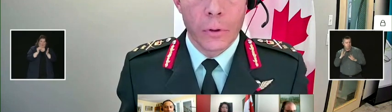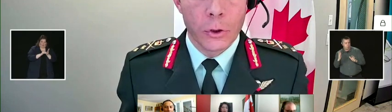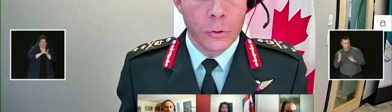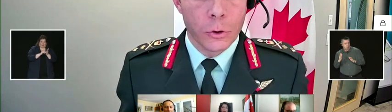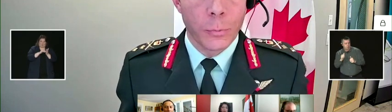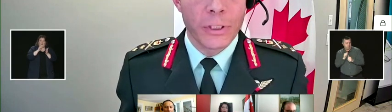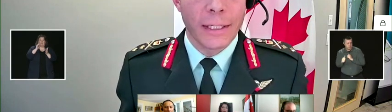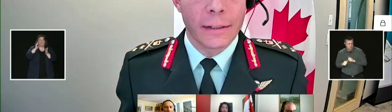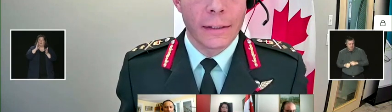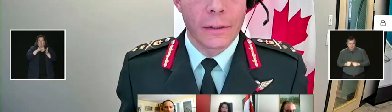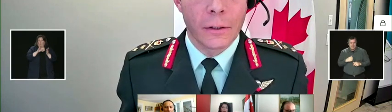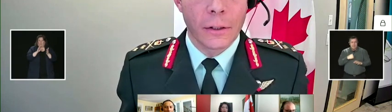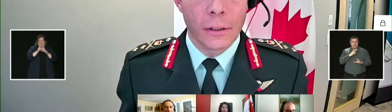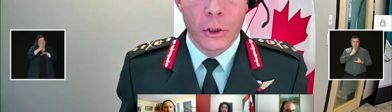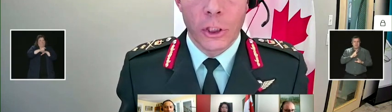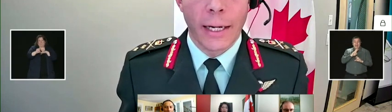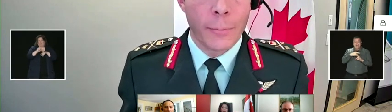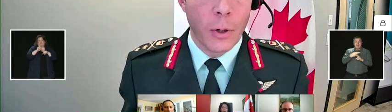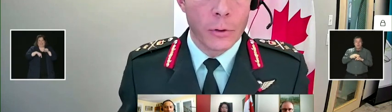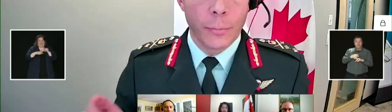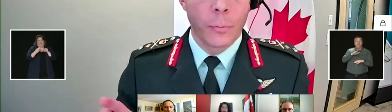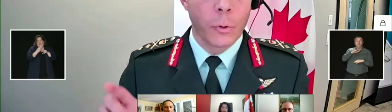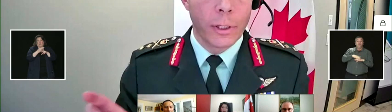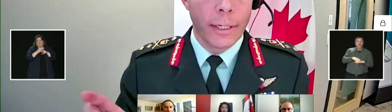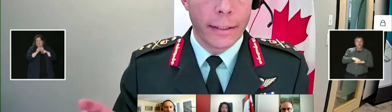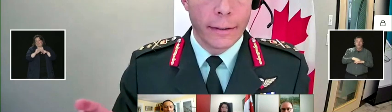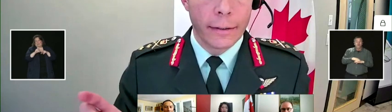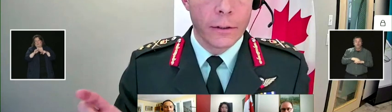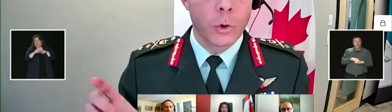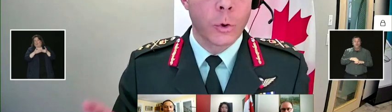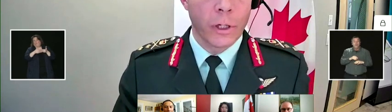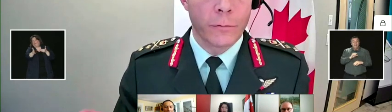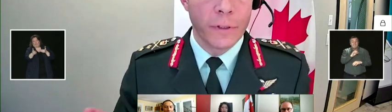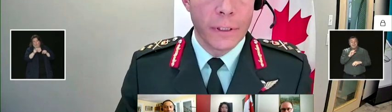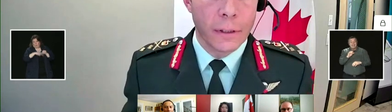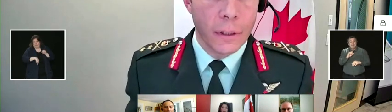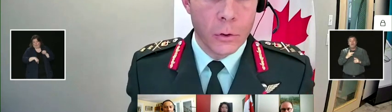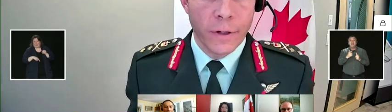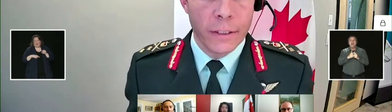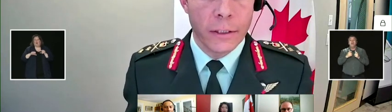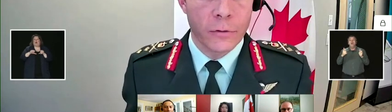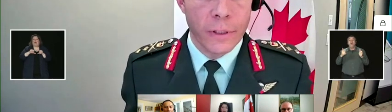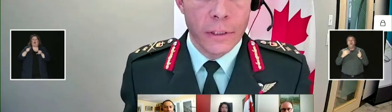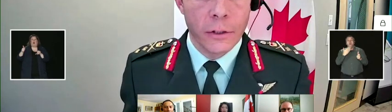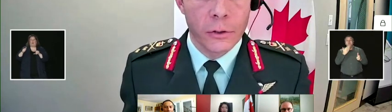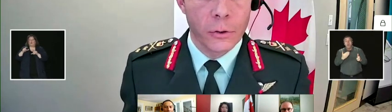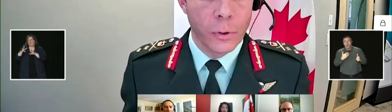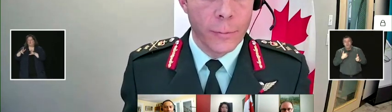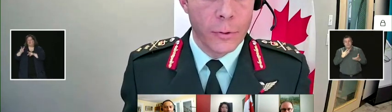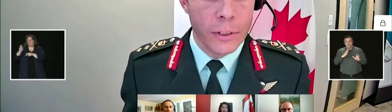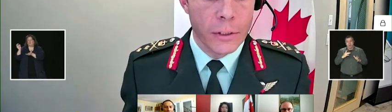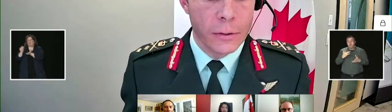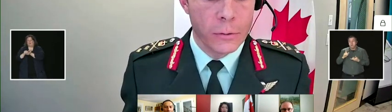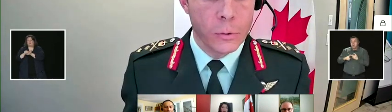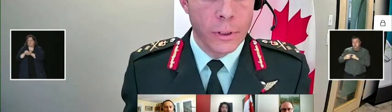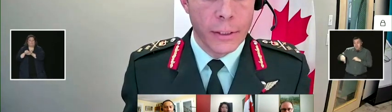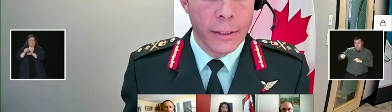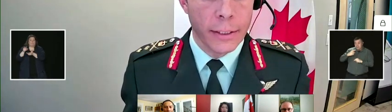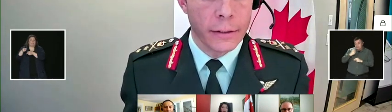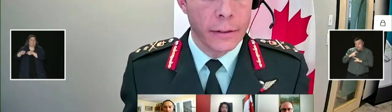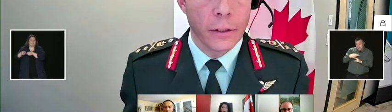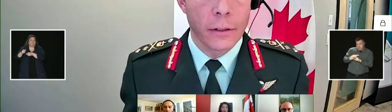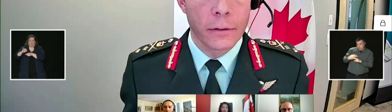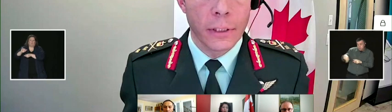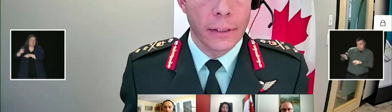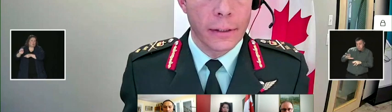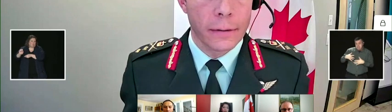je ne suis pas certain que j'ai la réponse à propos de la durée de vie du vaccin. Je vais laisser le Dr Njoo répondre à ça ou mes